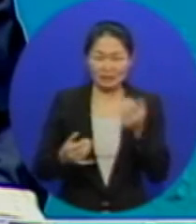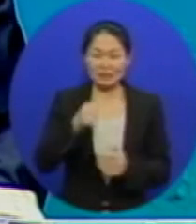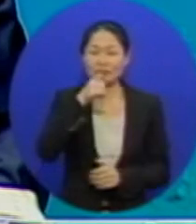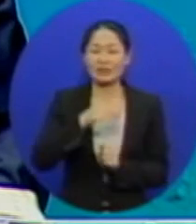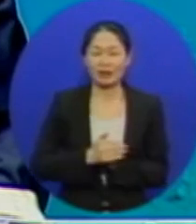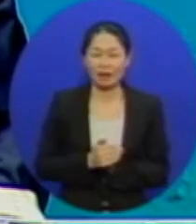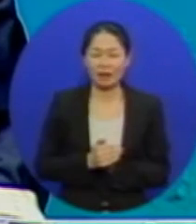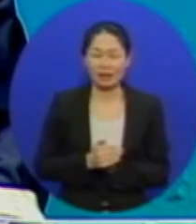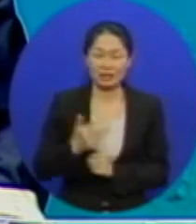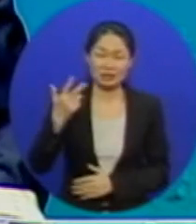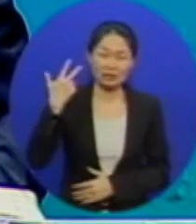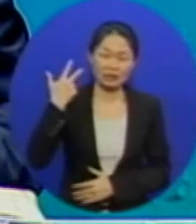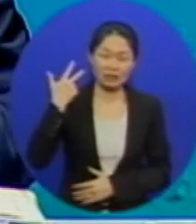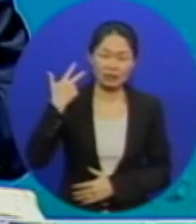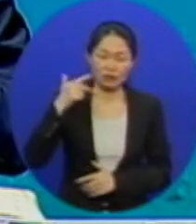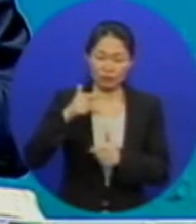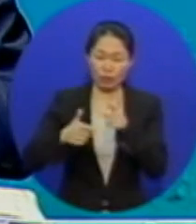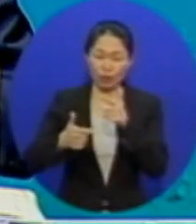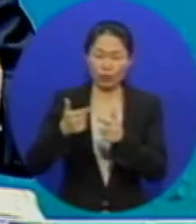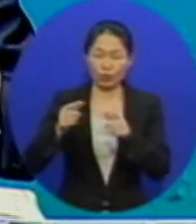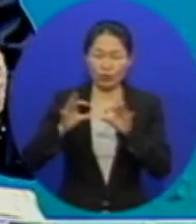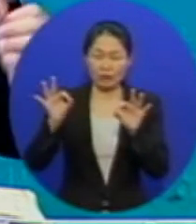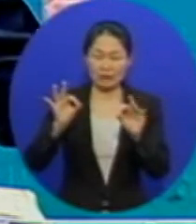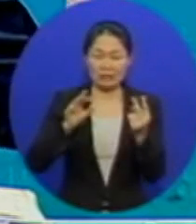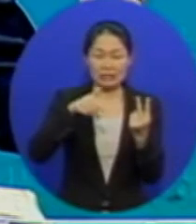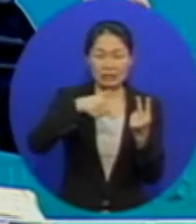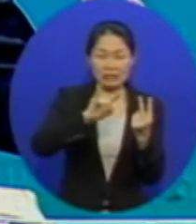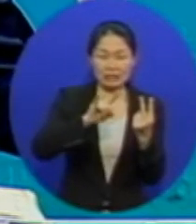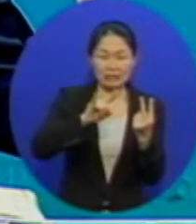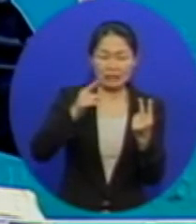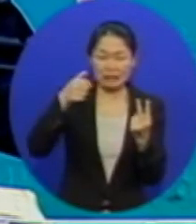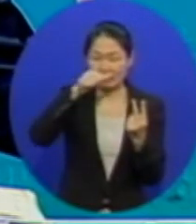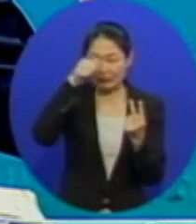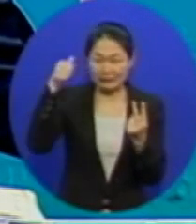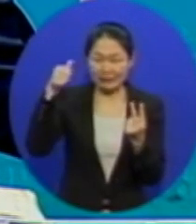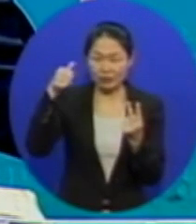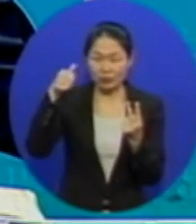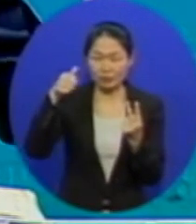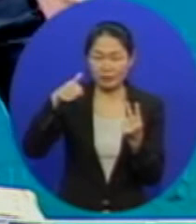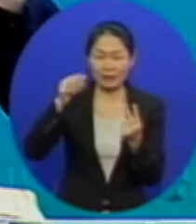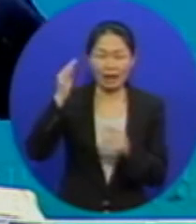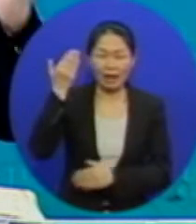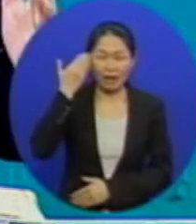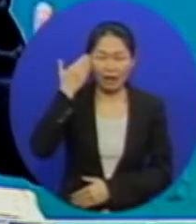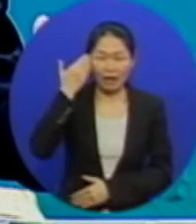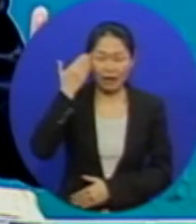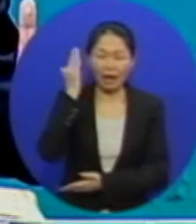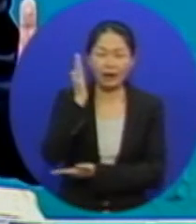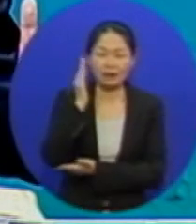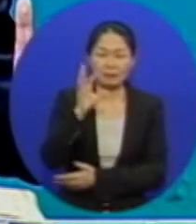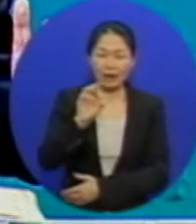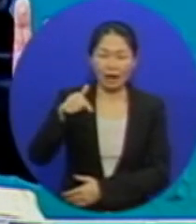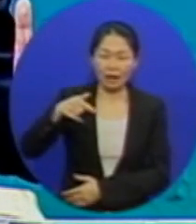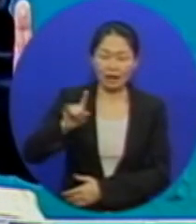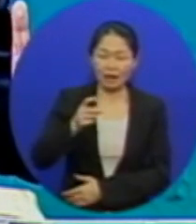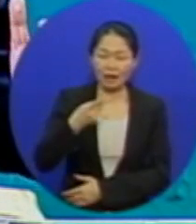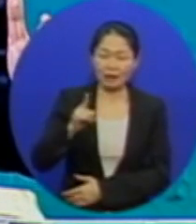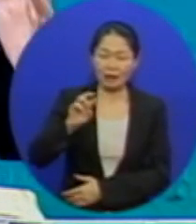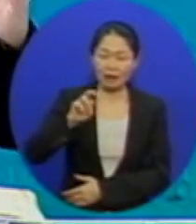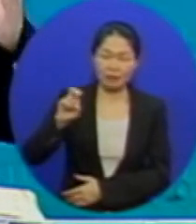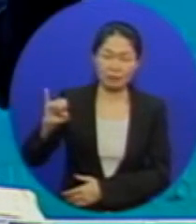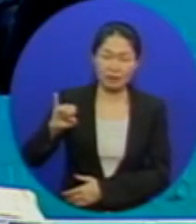목요일 금요일에 우리 이 장로 아카데미 9분의 장로님 부부들이 이제 모든 과정을 마치고